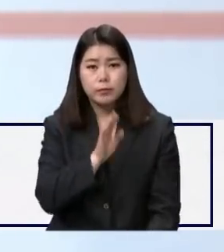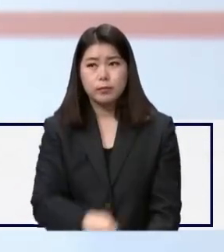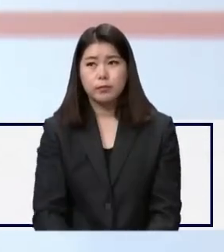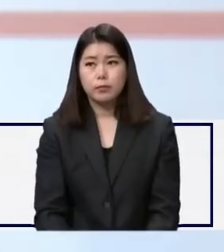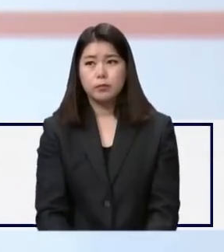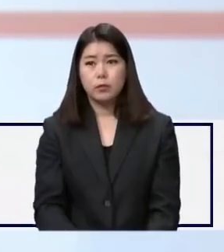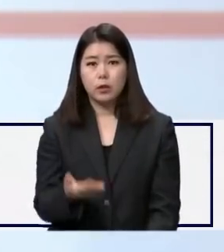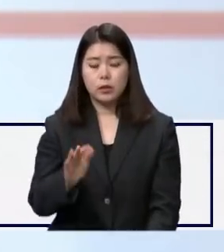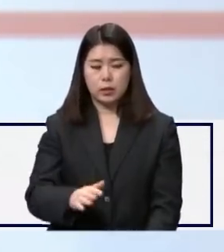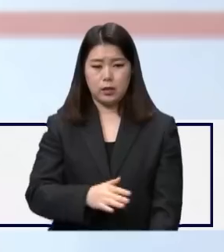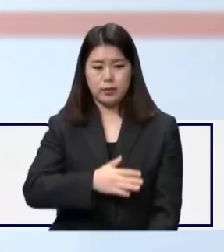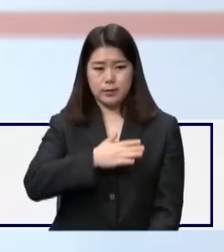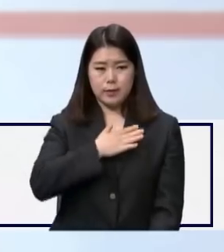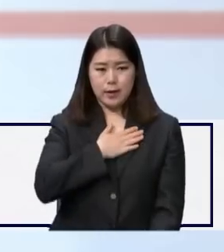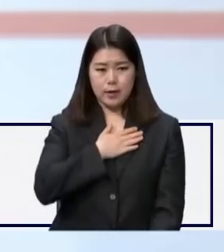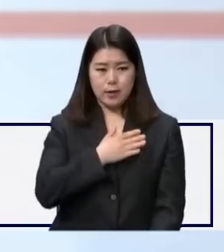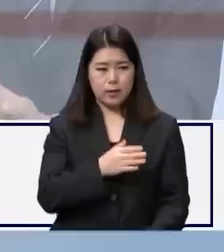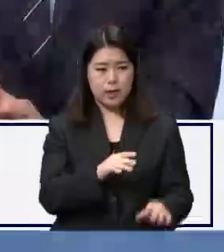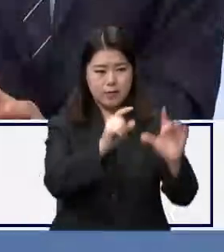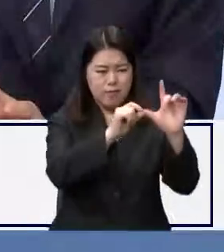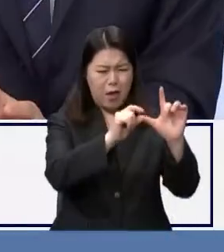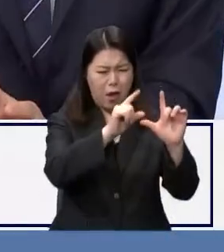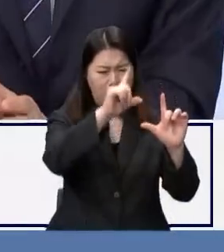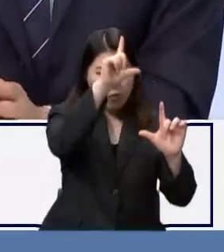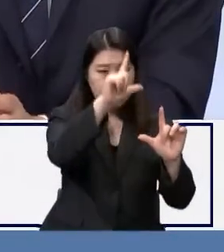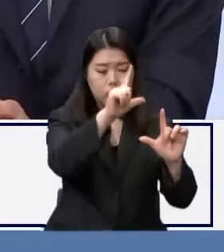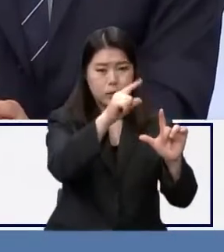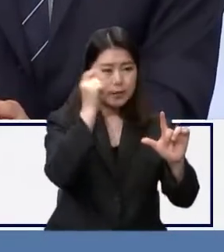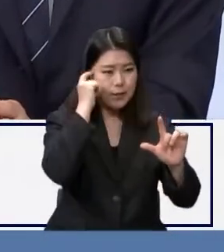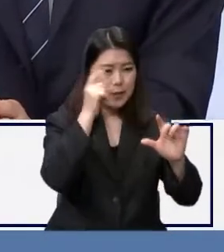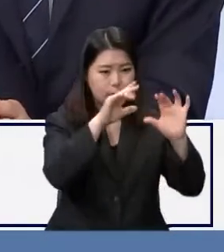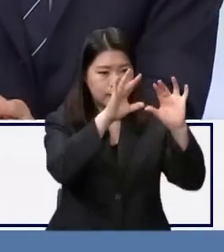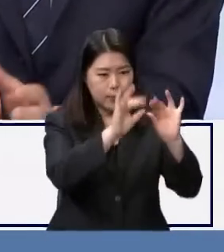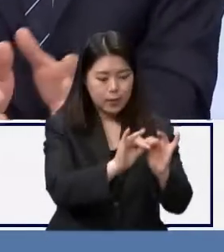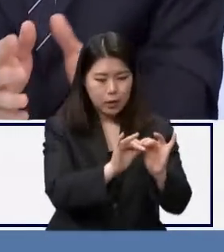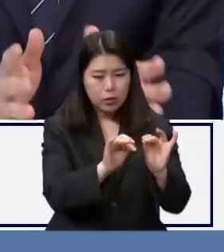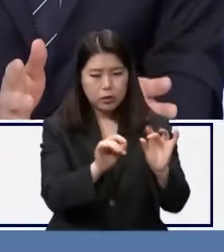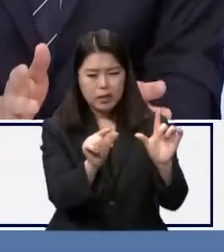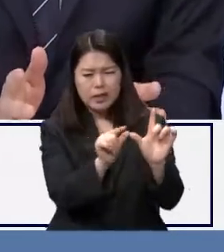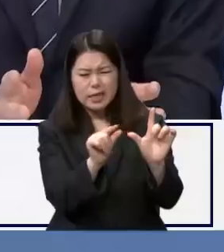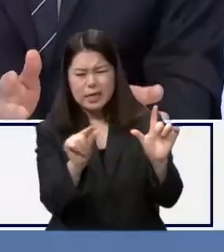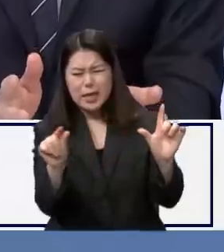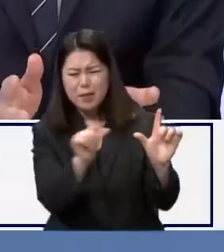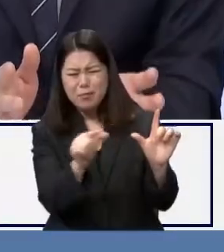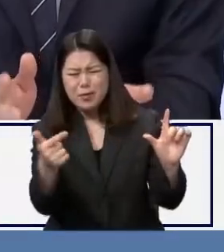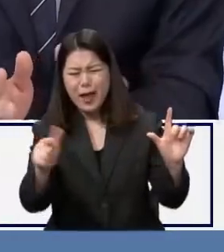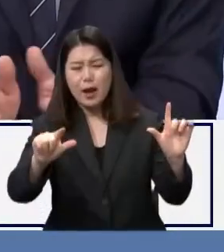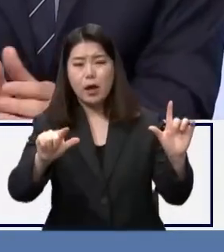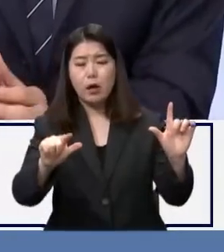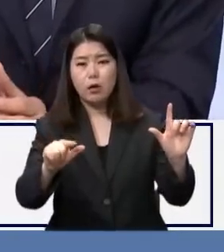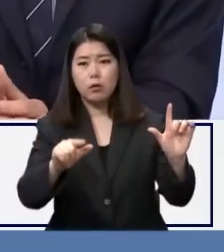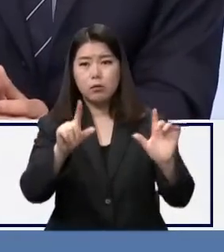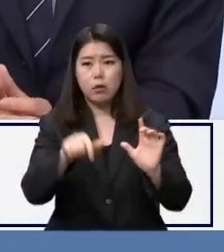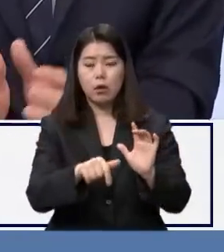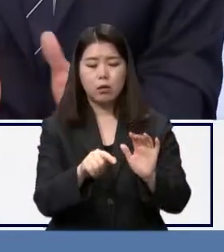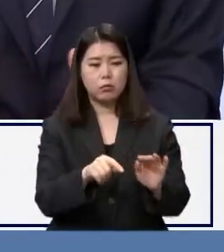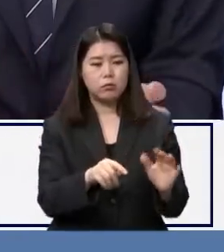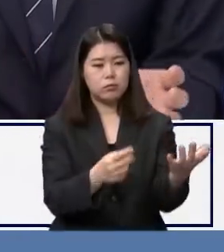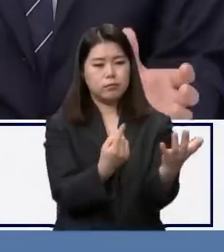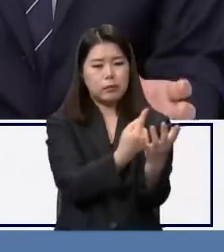어떤 주류와 다른 의견을 내면 매우 모욕받아야 되고 인신공격 받아야 되고이 공론장에서 마치 나가야 될 것